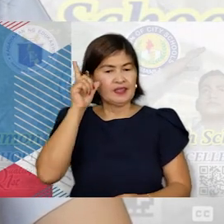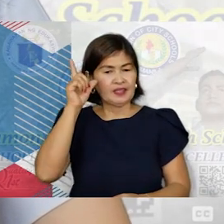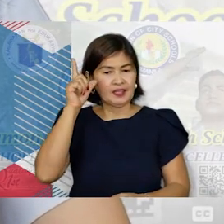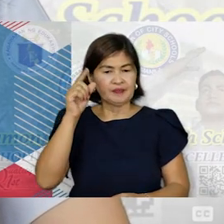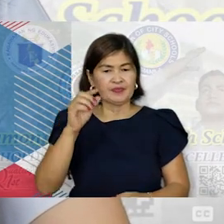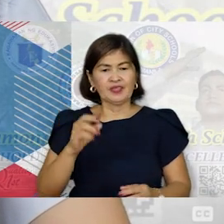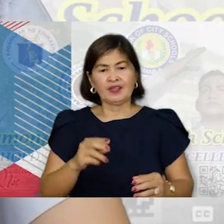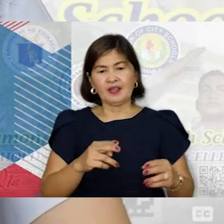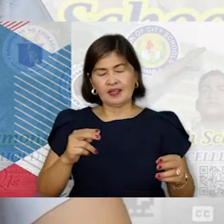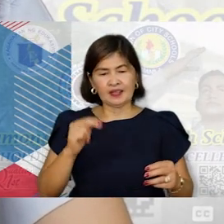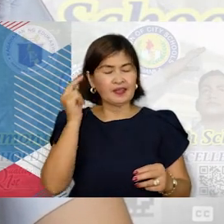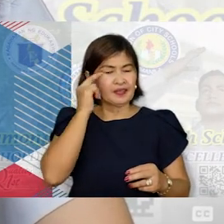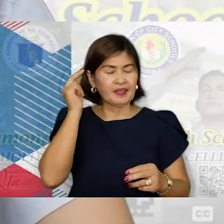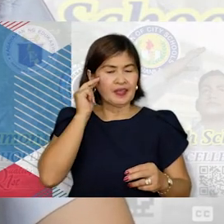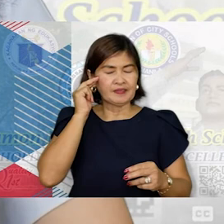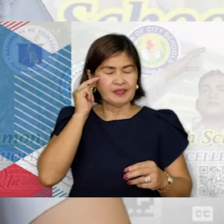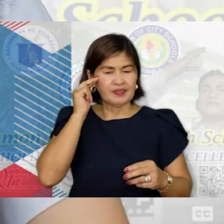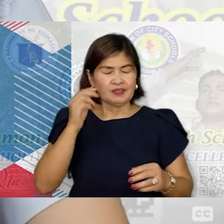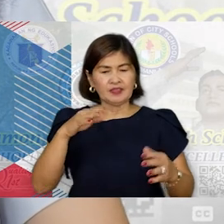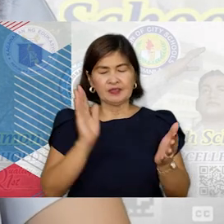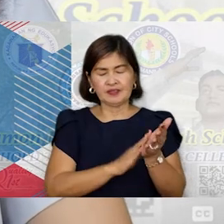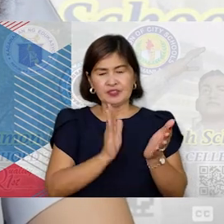tagapamanihala ng mga sangay ng paaralang lungsod,